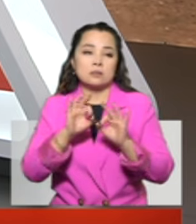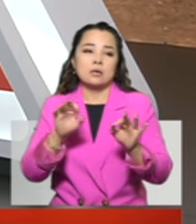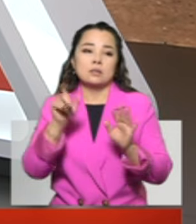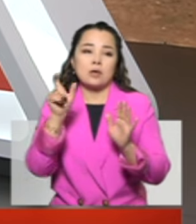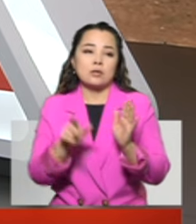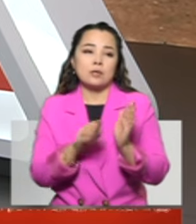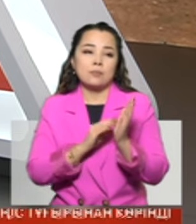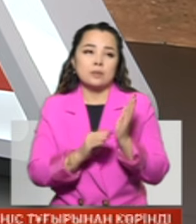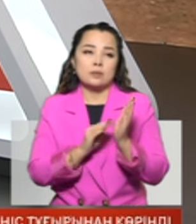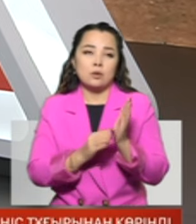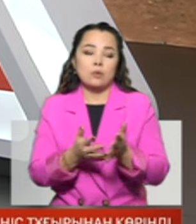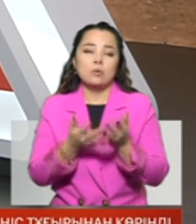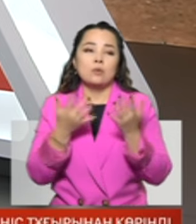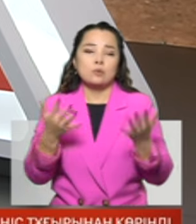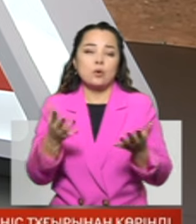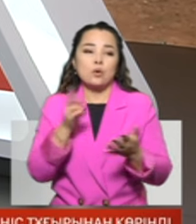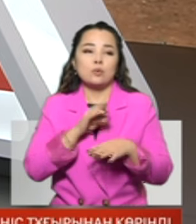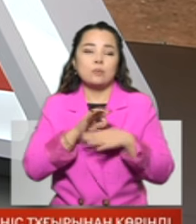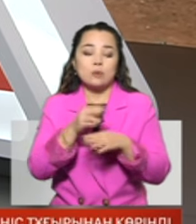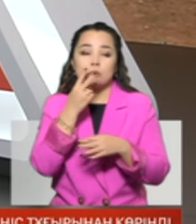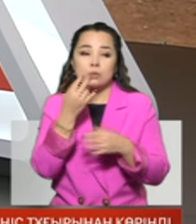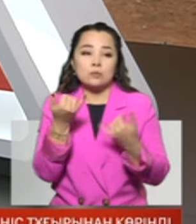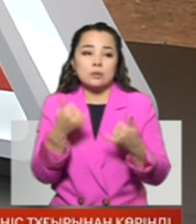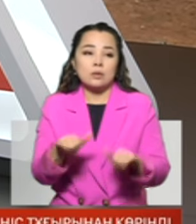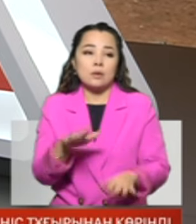Әділбек Серікұлы ауқымды жұмыстарды көзбен көріп қайтты.